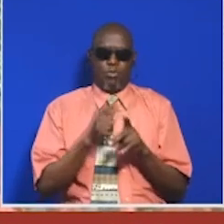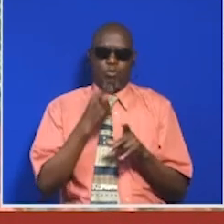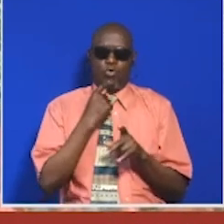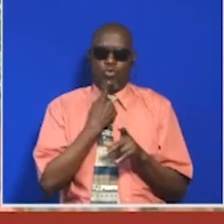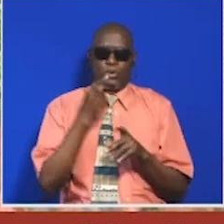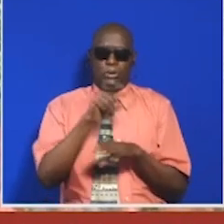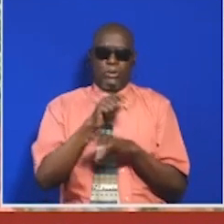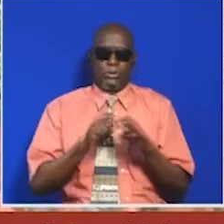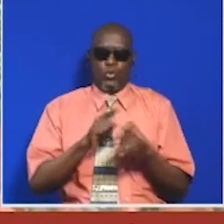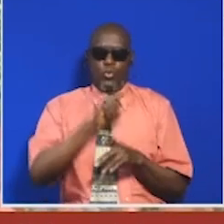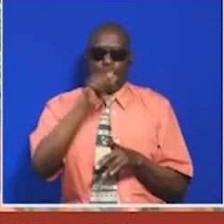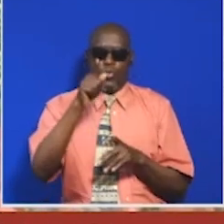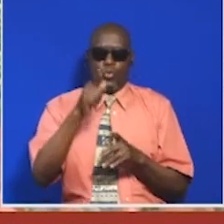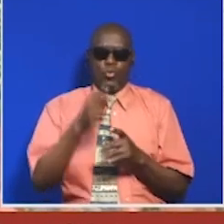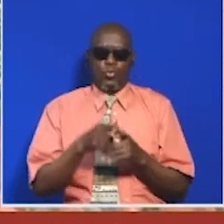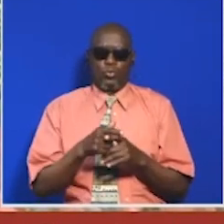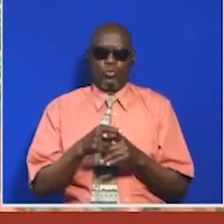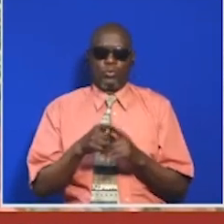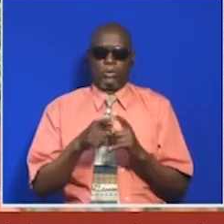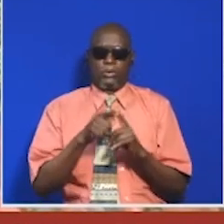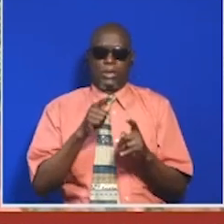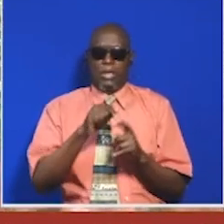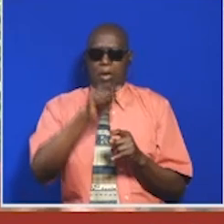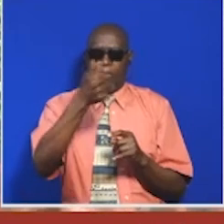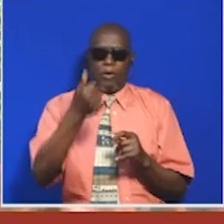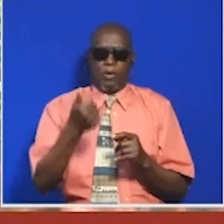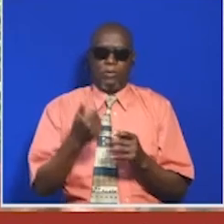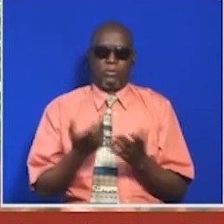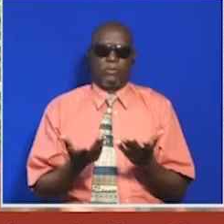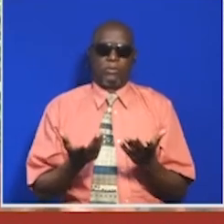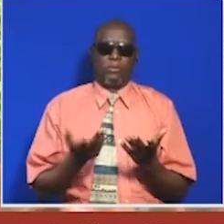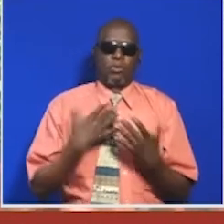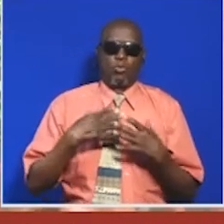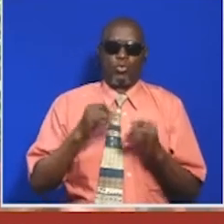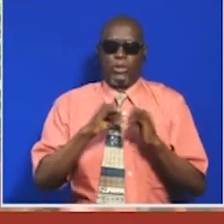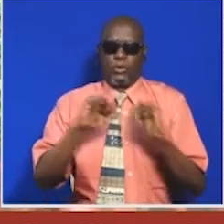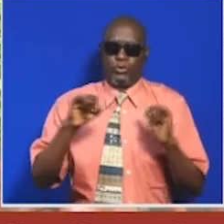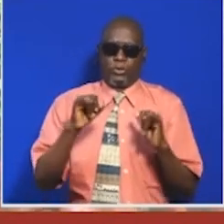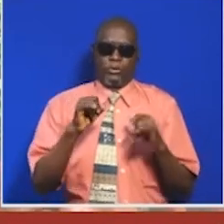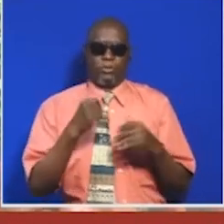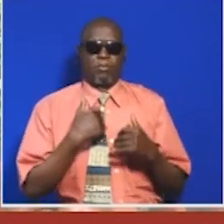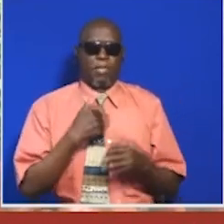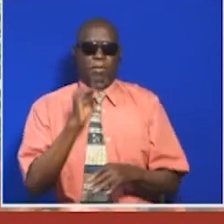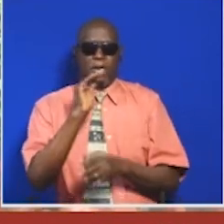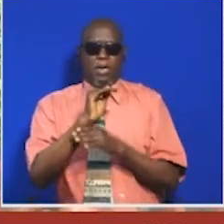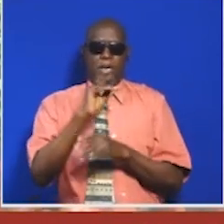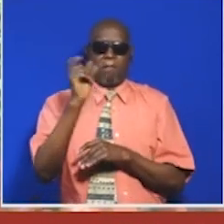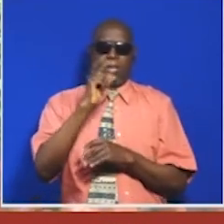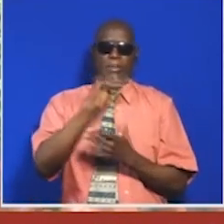wale wanaua wamama, kwa sababu wamama waliuawa. So ningeomba kabisa Minister ya Internal